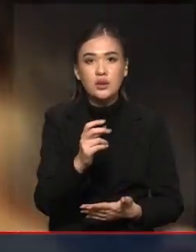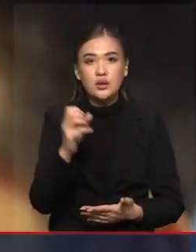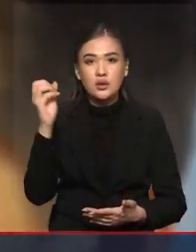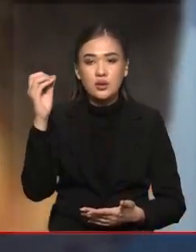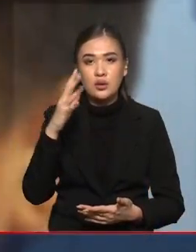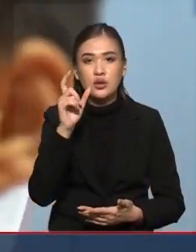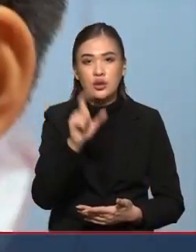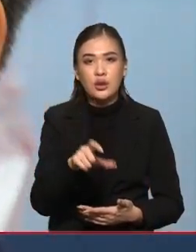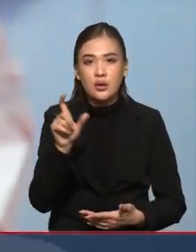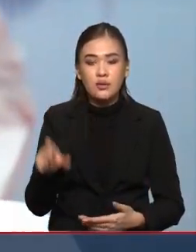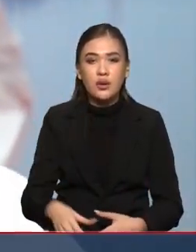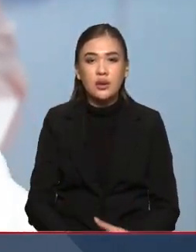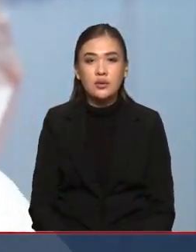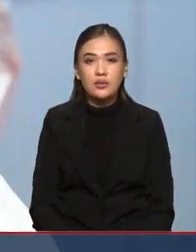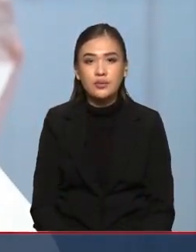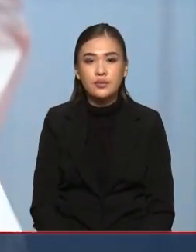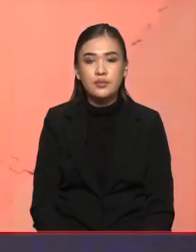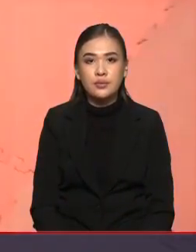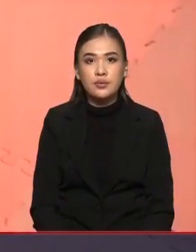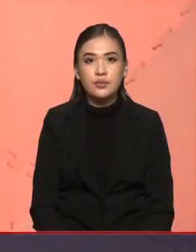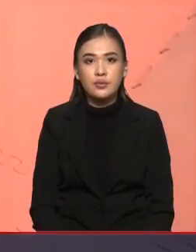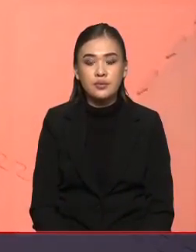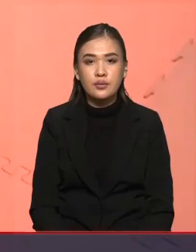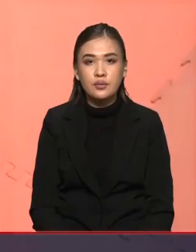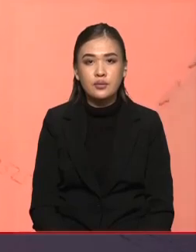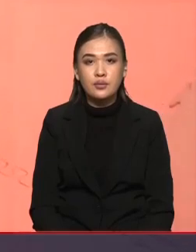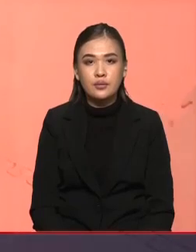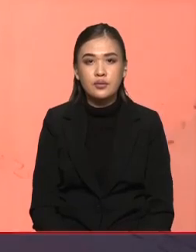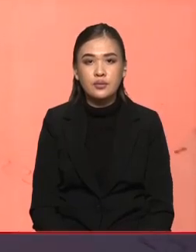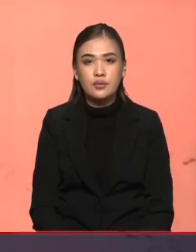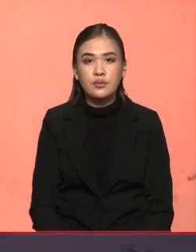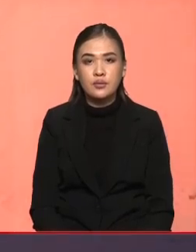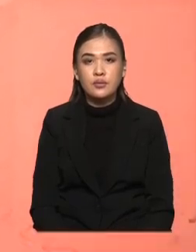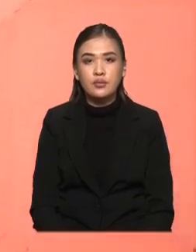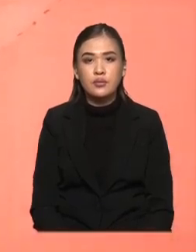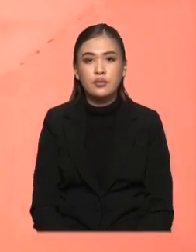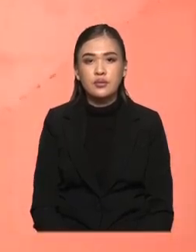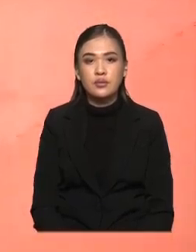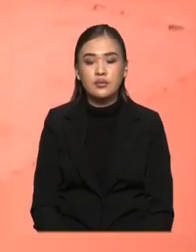солнечный человек. Шудин Саидов, Талгат Абдинабиев, Абзал Турабеков, Жибек Жылы, Шымкент.